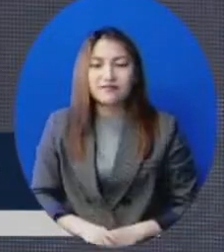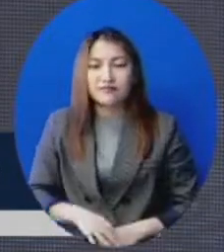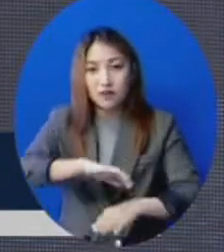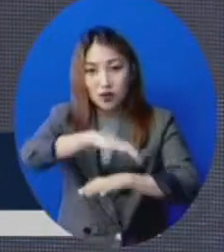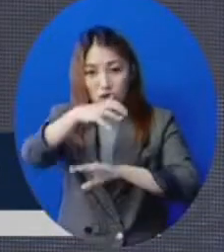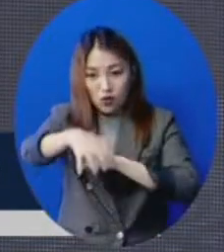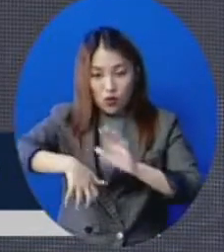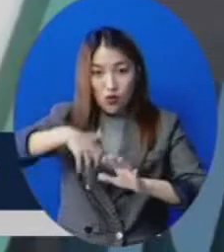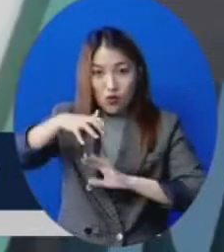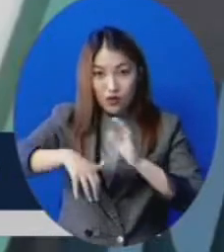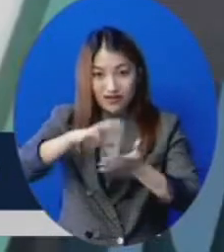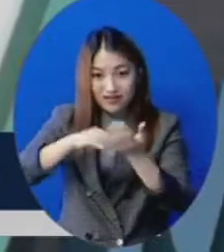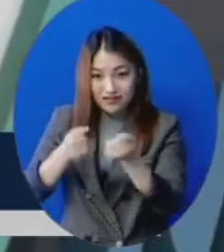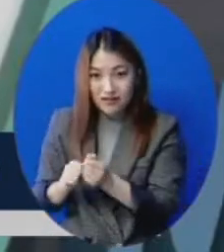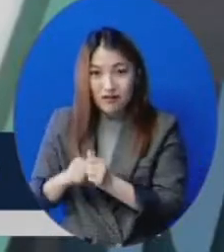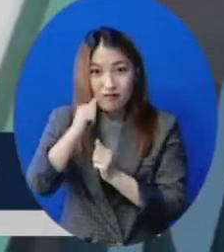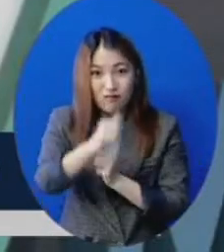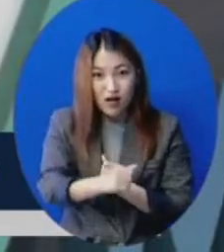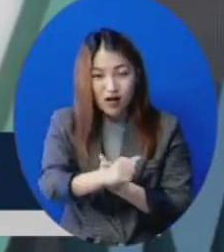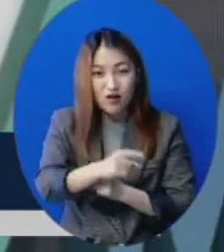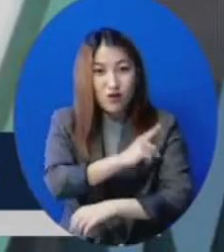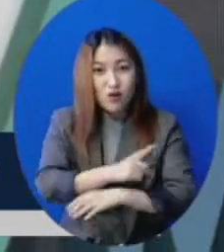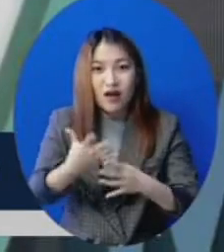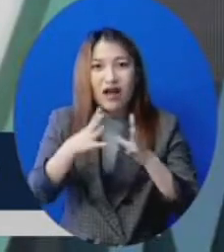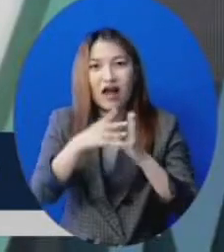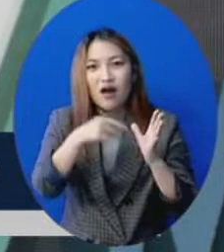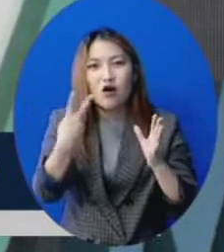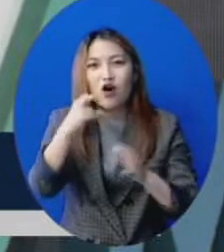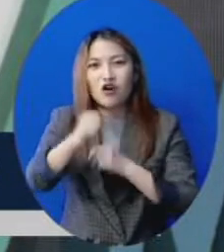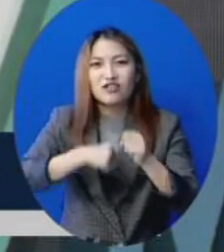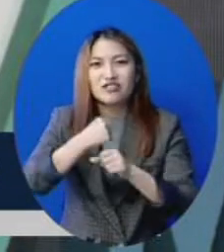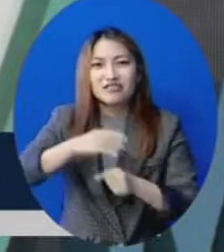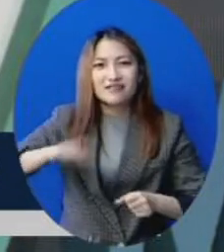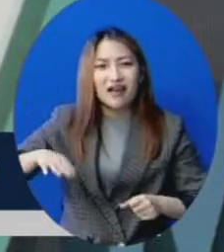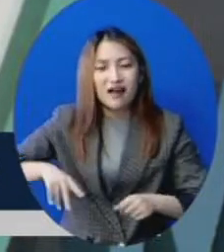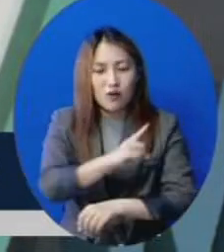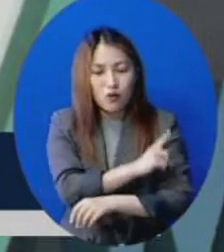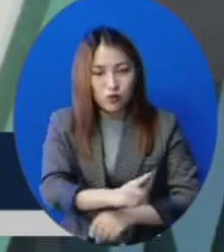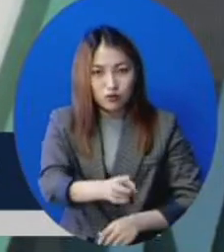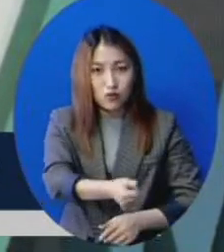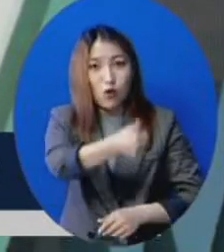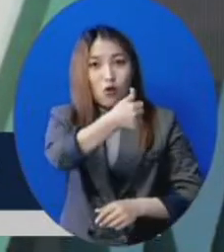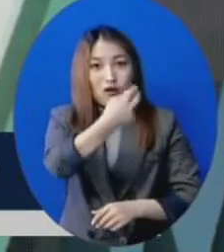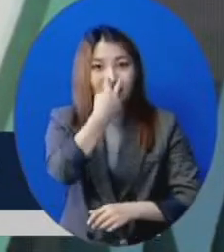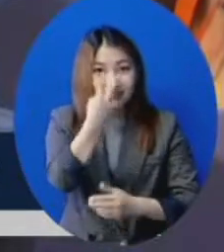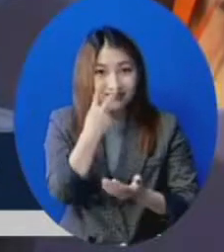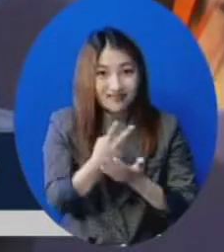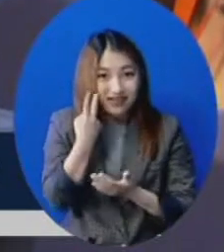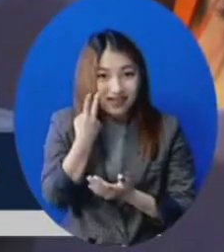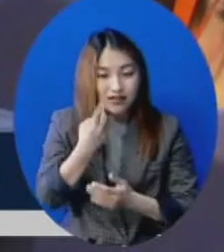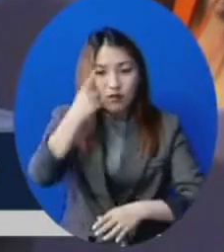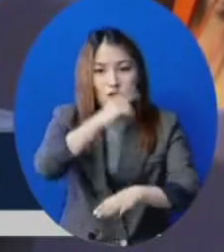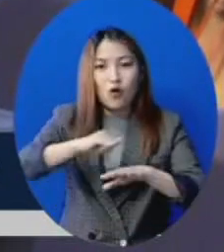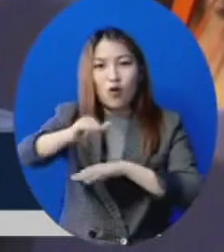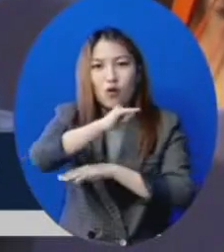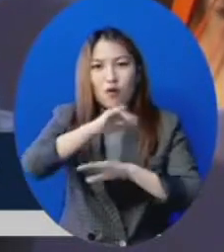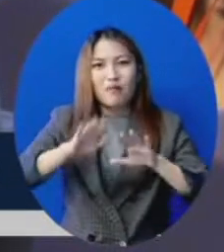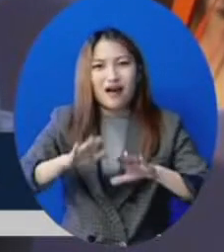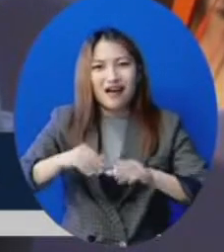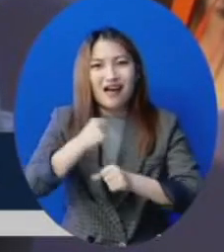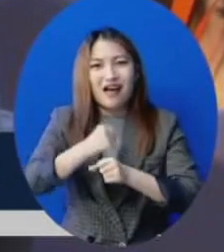Уул уурхайн салбарын хөрөнгө оруулалтын үр өгөөж багадаа 10-20 жилийн дараа гардаг. Гэтэл Монголын засгийн газруудын дундаж засаглах